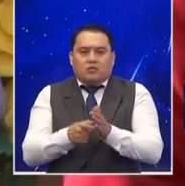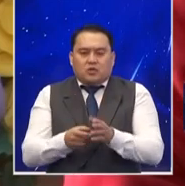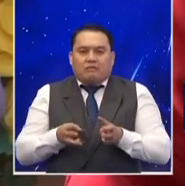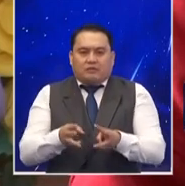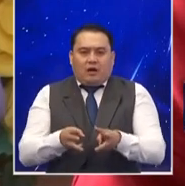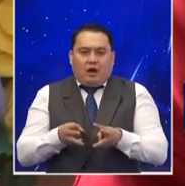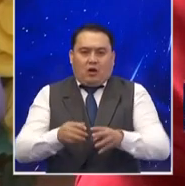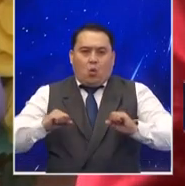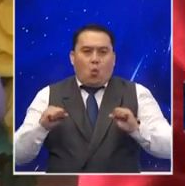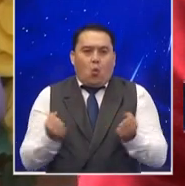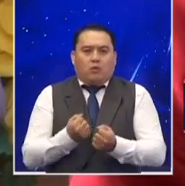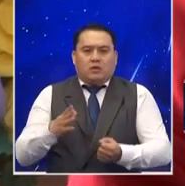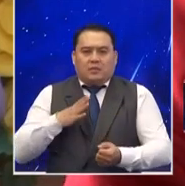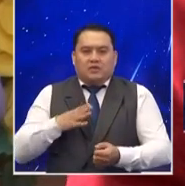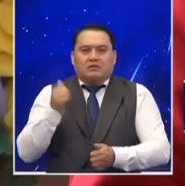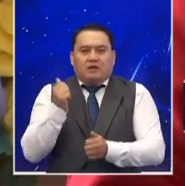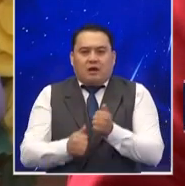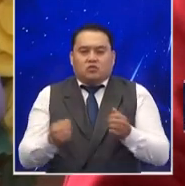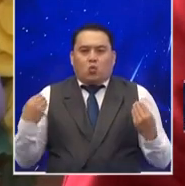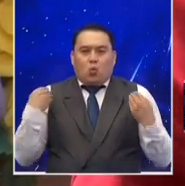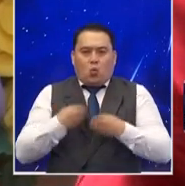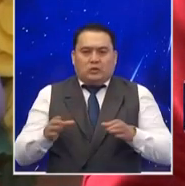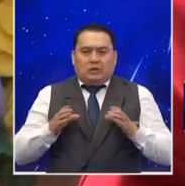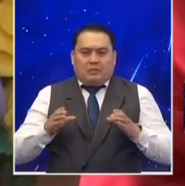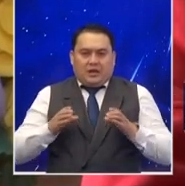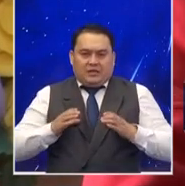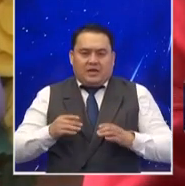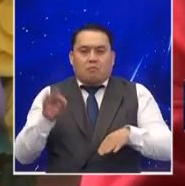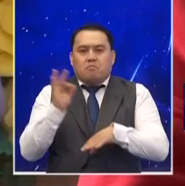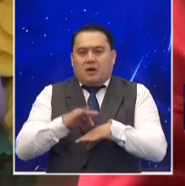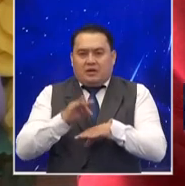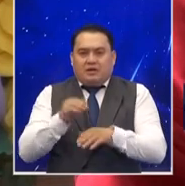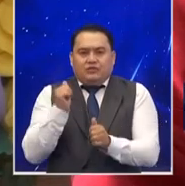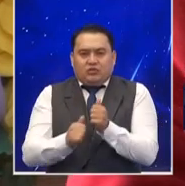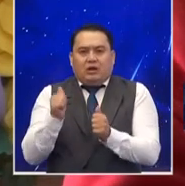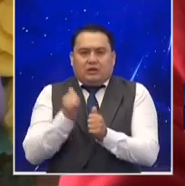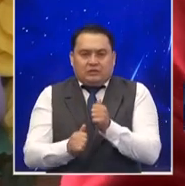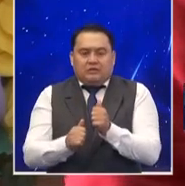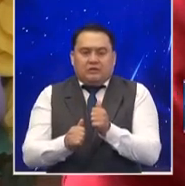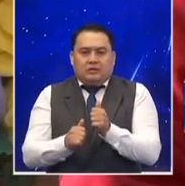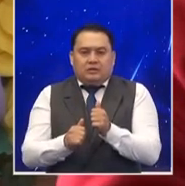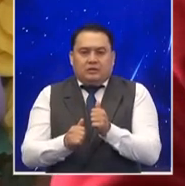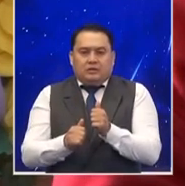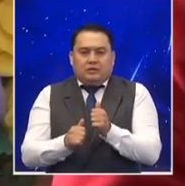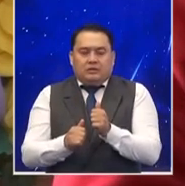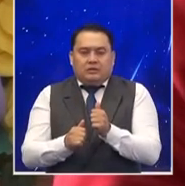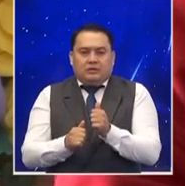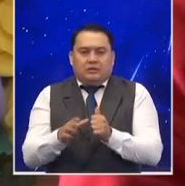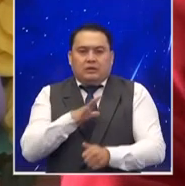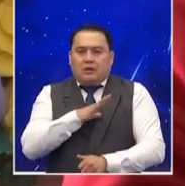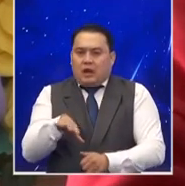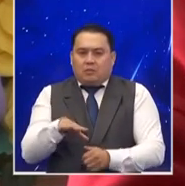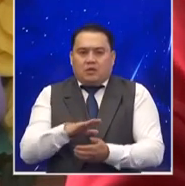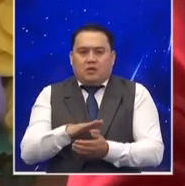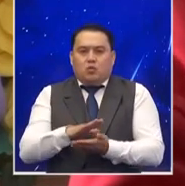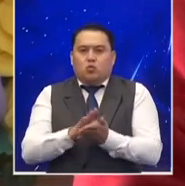стояла. Холодно было, дети в куртках сидели, болели. Ну, там вообще это не было,